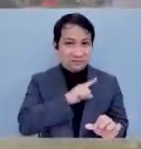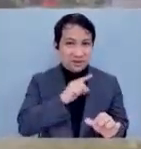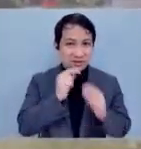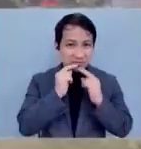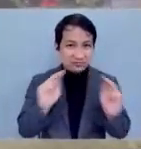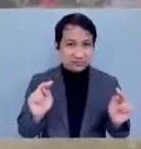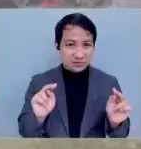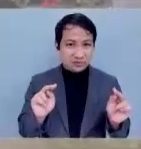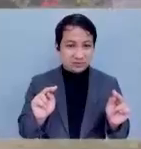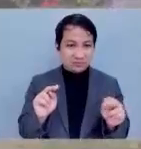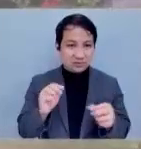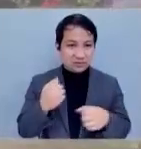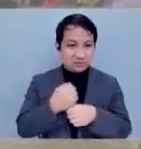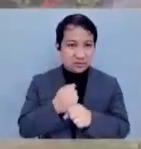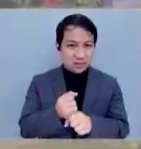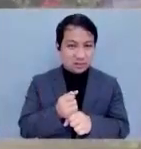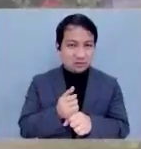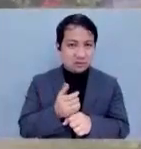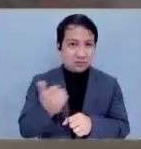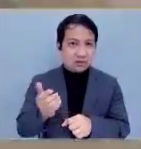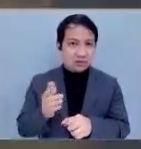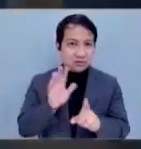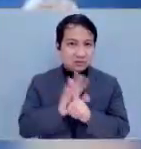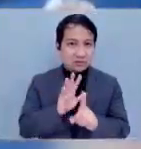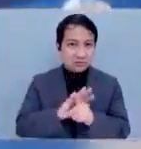to create a viral blog.